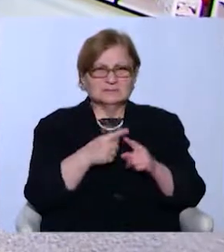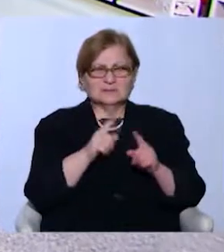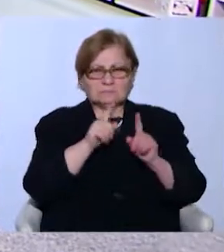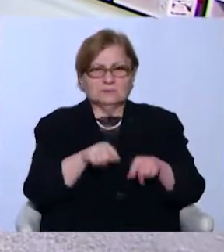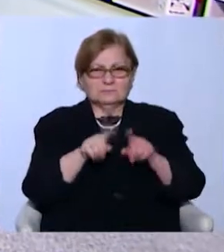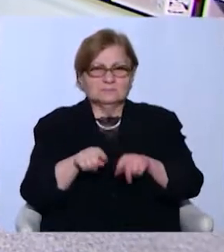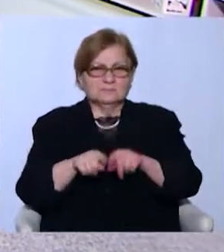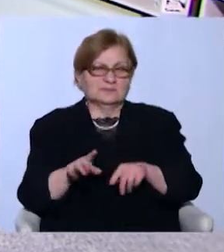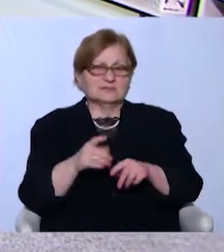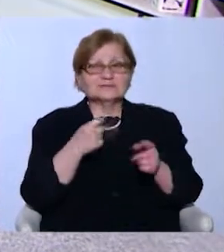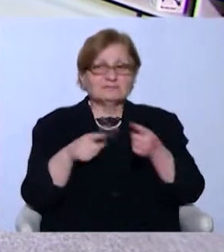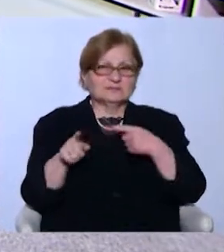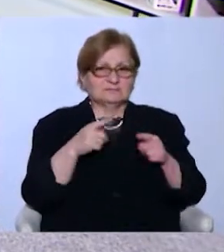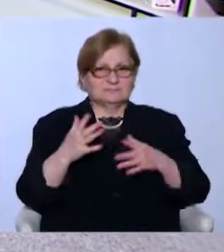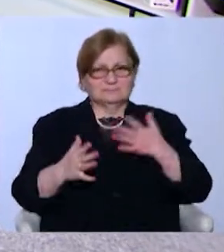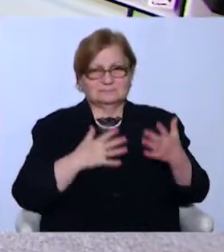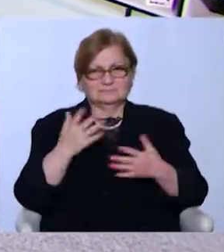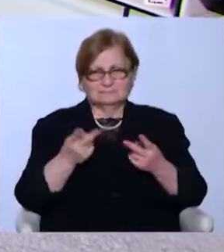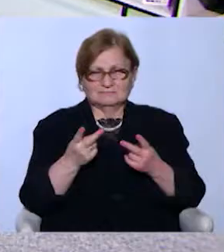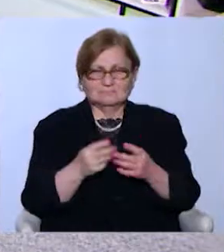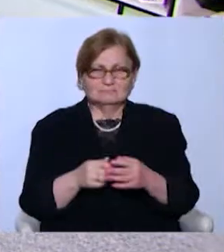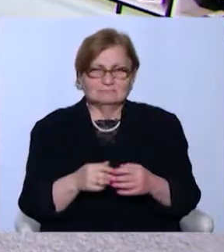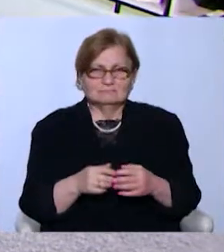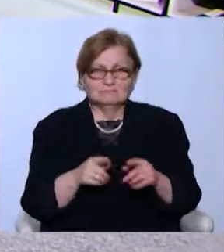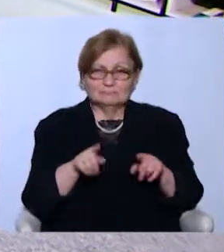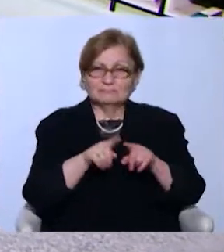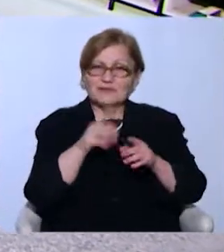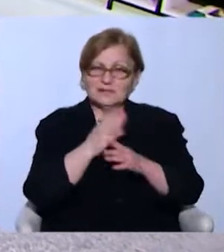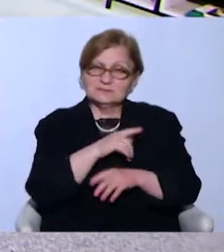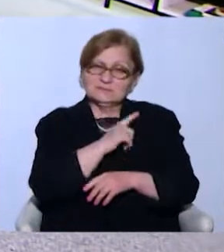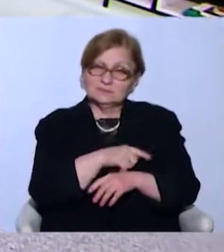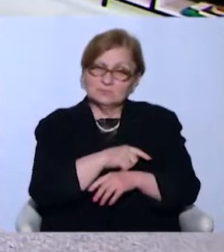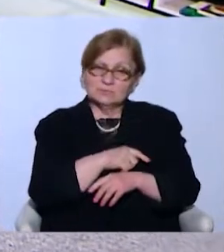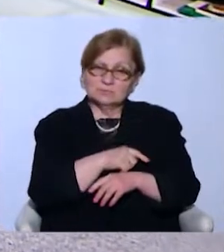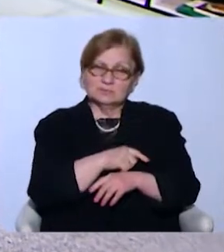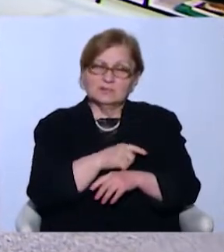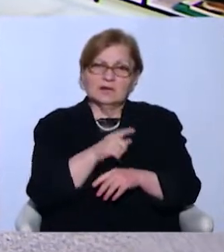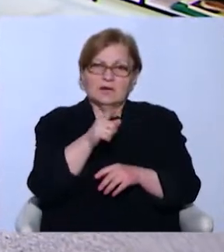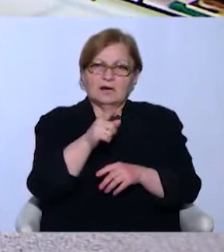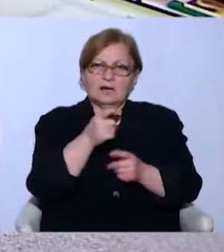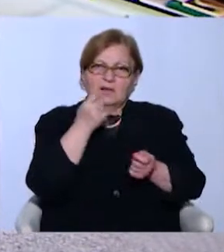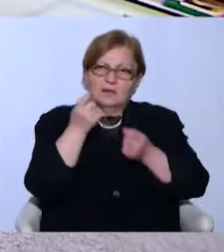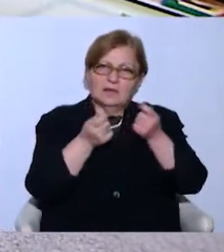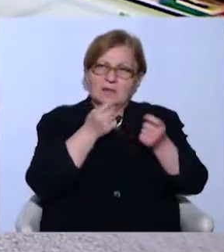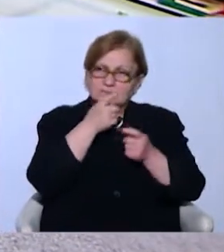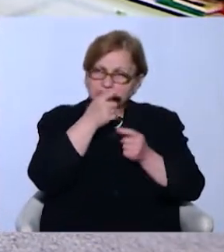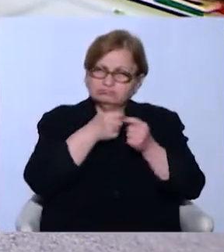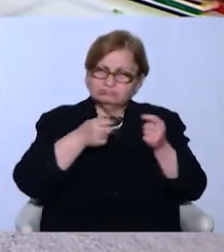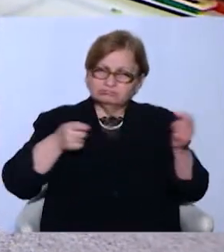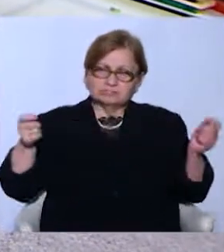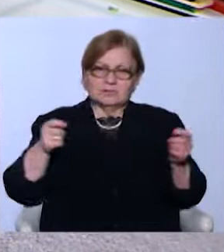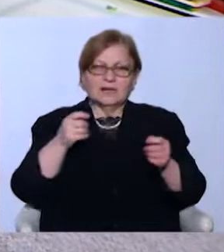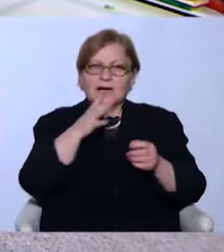სხვა საგნებშიც. მაგრამ არის ამ დროს საშუალება რომ ამ შორიგზით სიაროს რაღაცა მარტო გზას ვეძებთ,